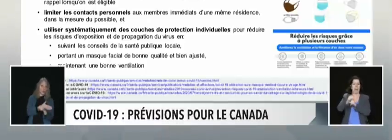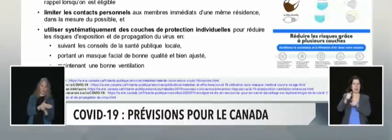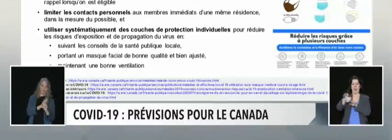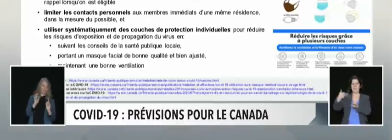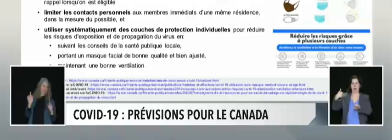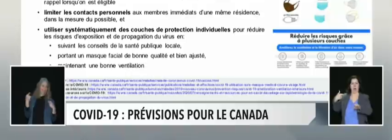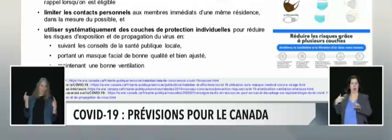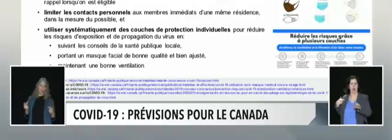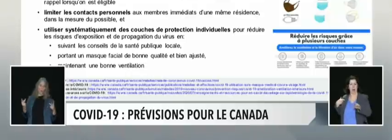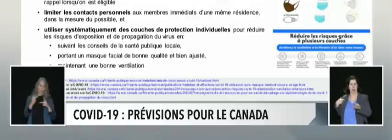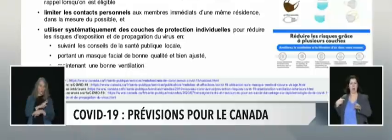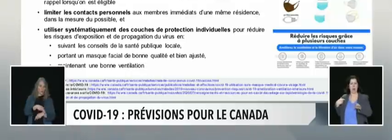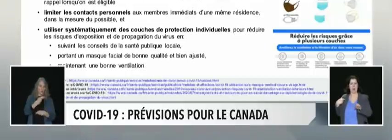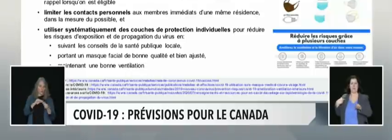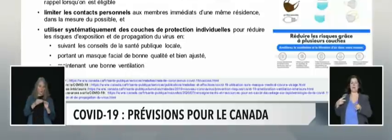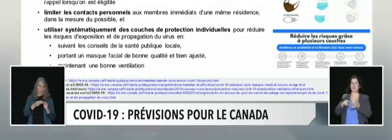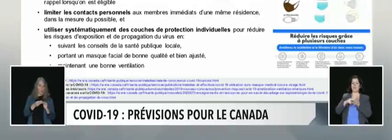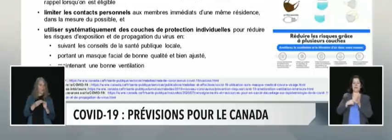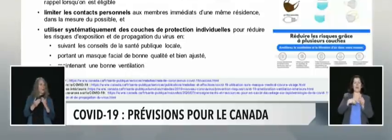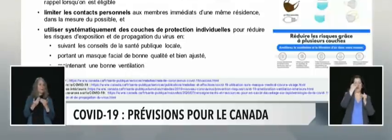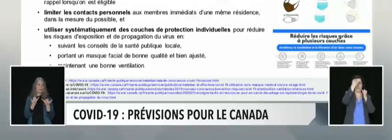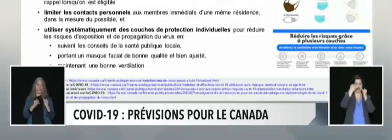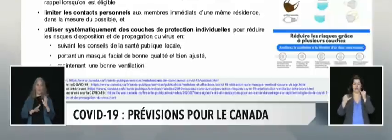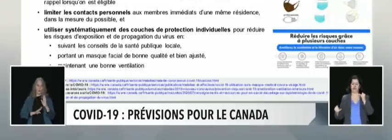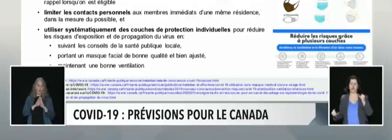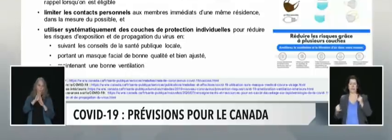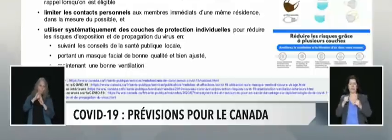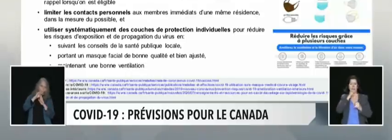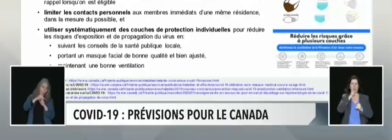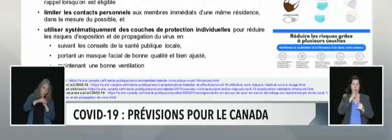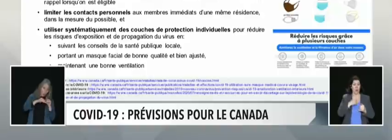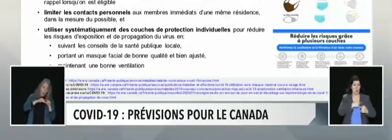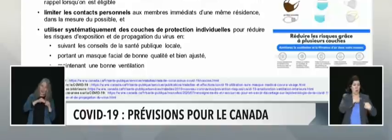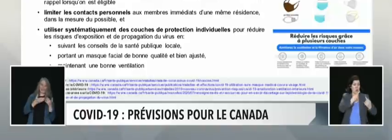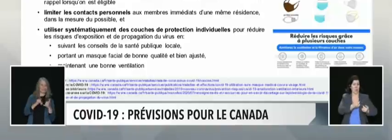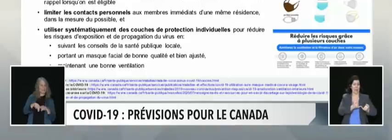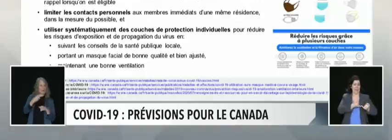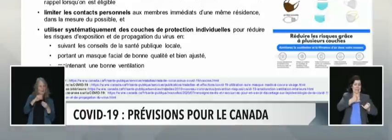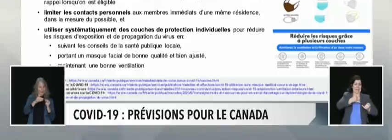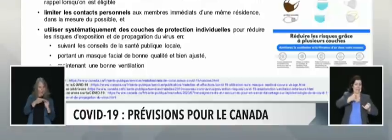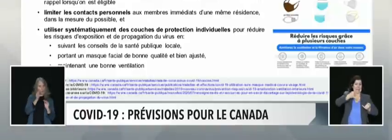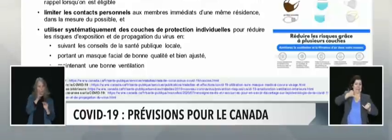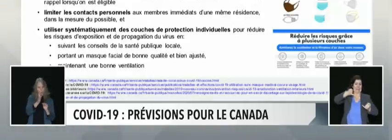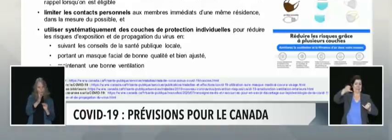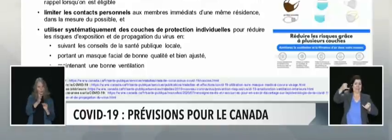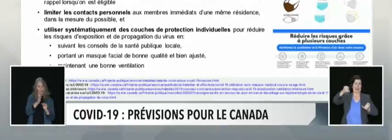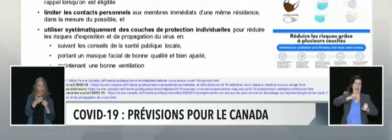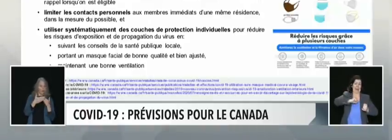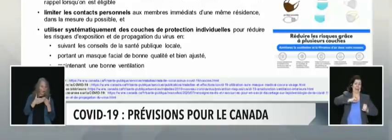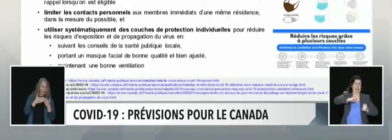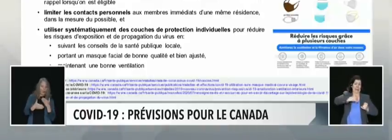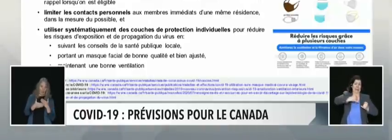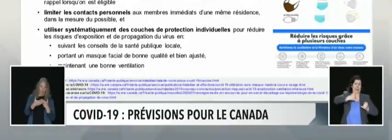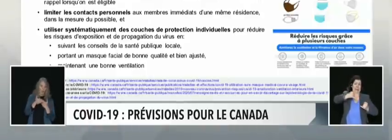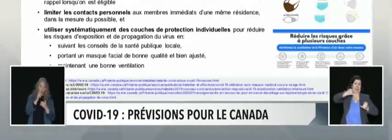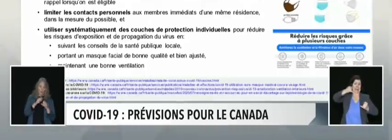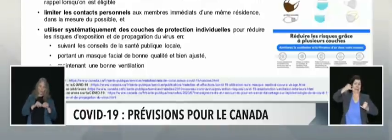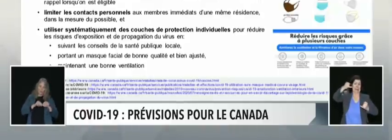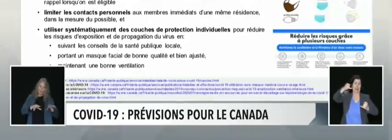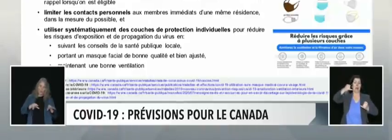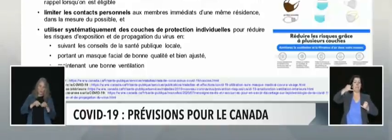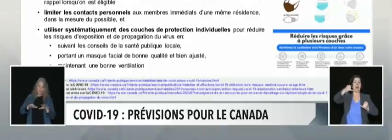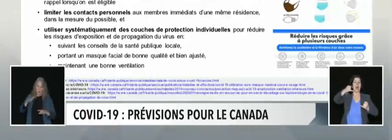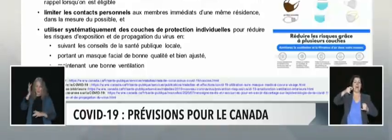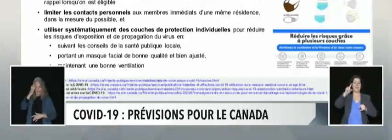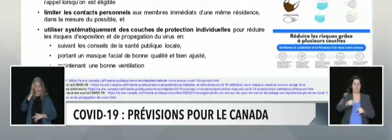cette courbe sera considérable. Avec plusieurs semaines d'activité très intense attendues, nous devons faire de notre mieux